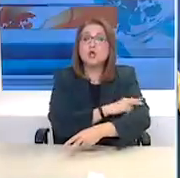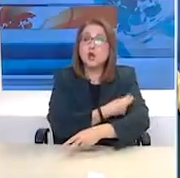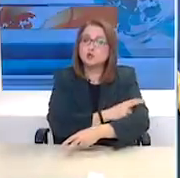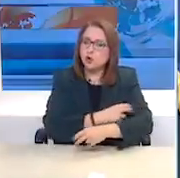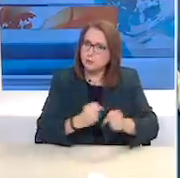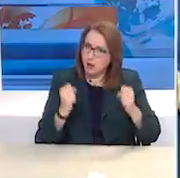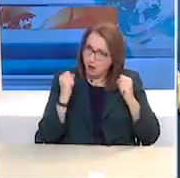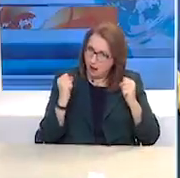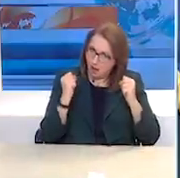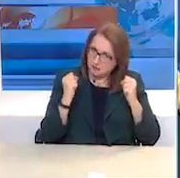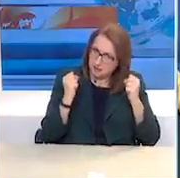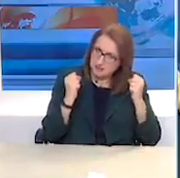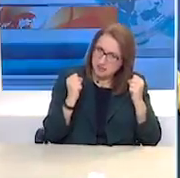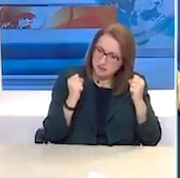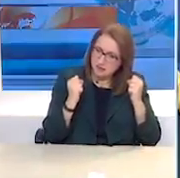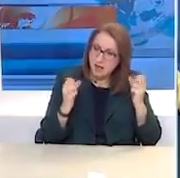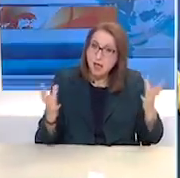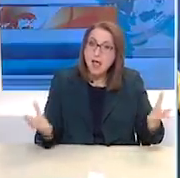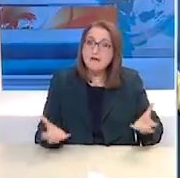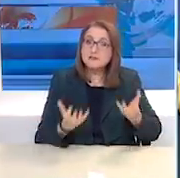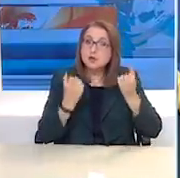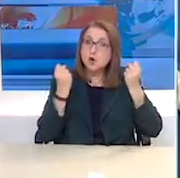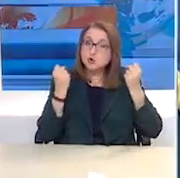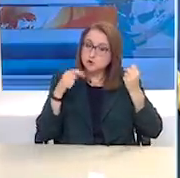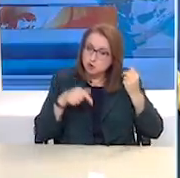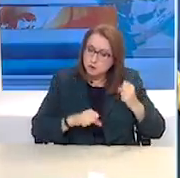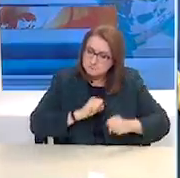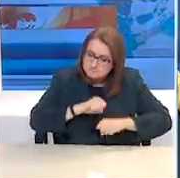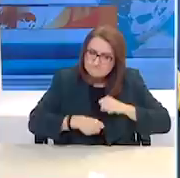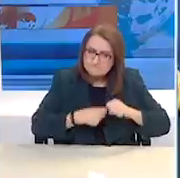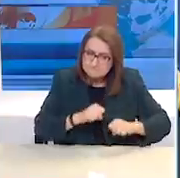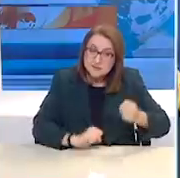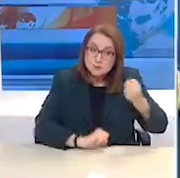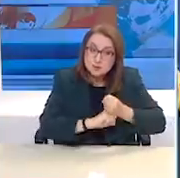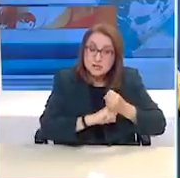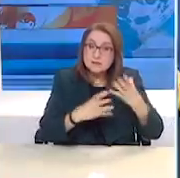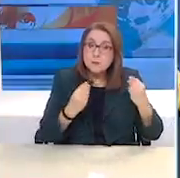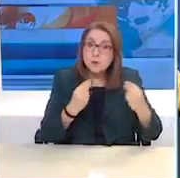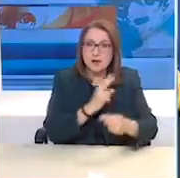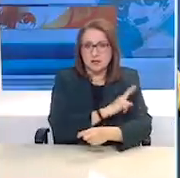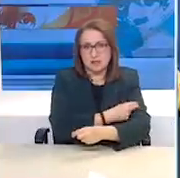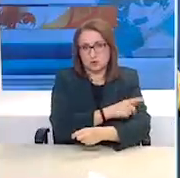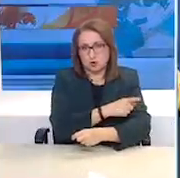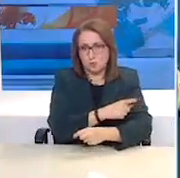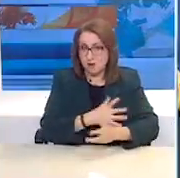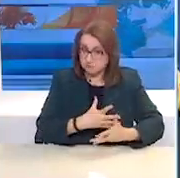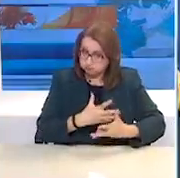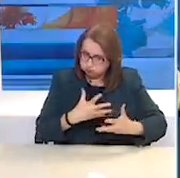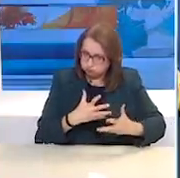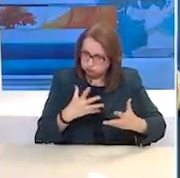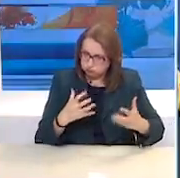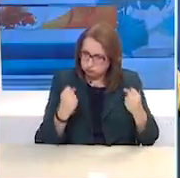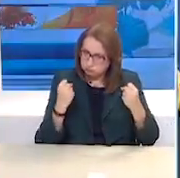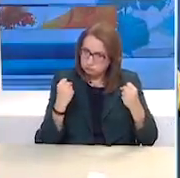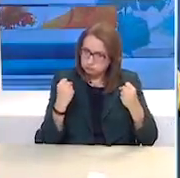και ευτυχώς έγιναν και ακόμα περισσότερες ενέργειες και ενδυναμώθηκε ακόμα περισσότερο. Μπορούν να μιλήσουν άλλοι γι' αυτό περισσότερο από